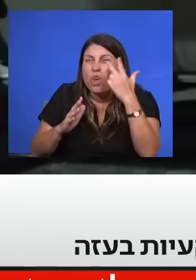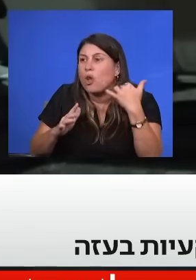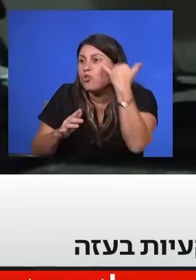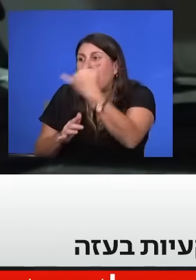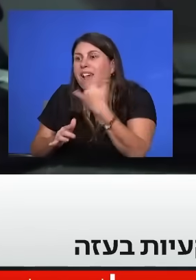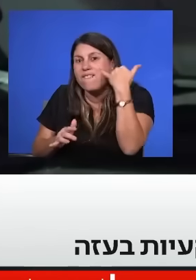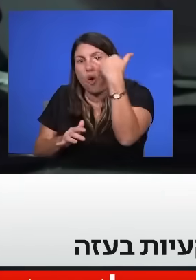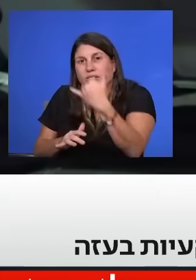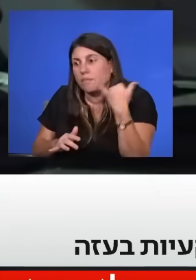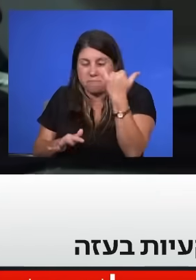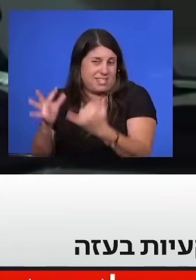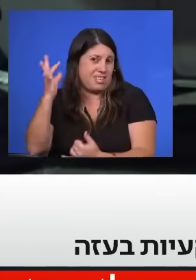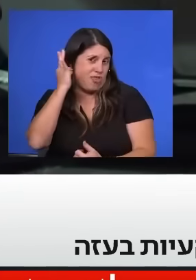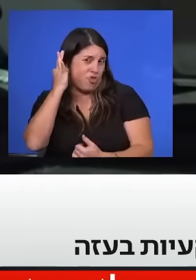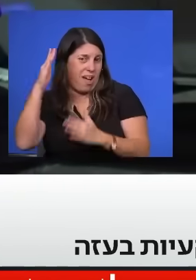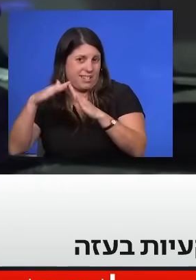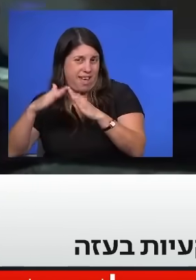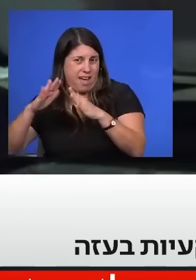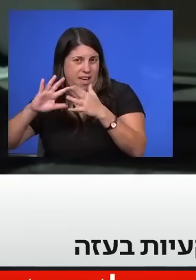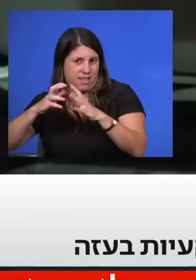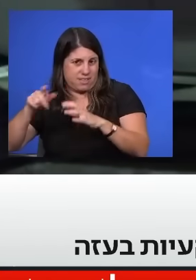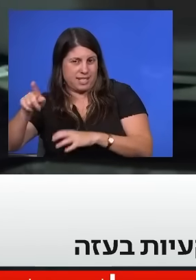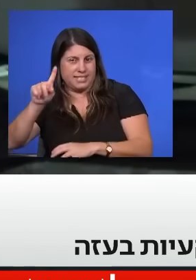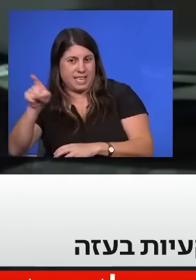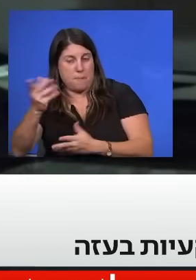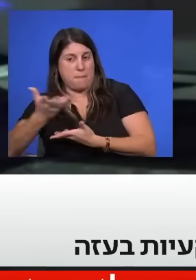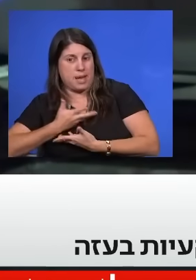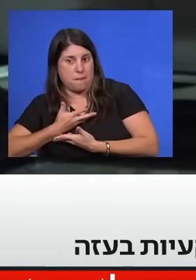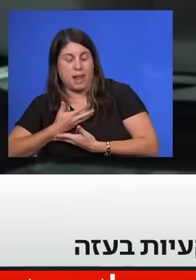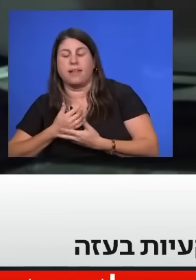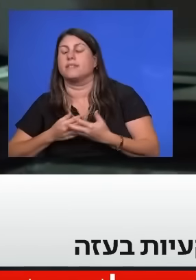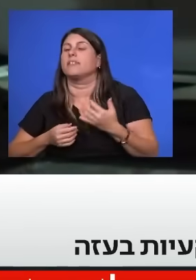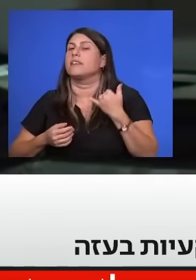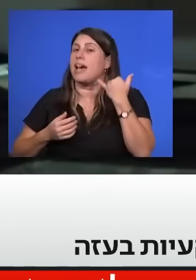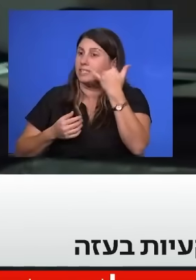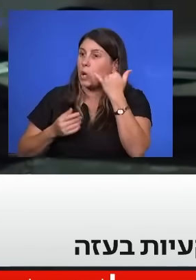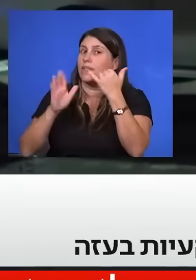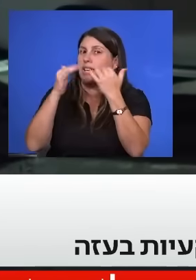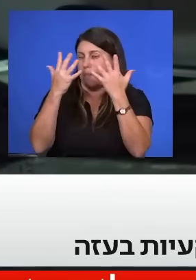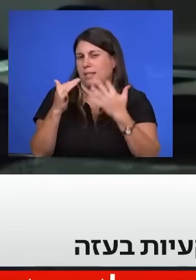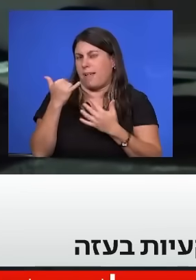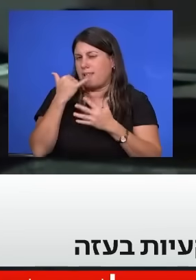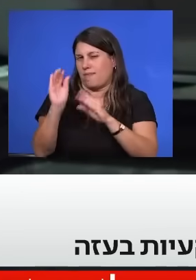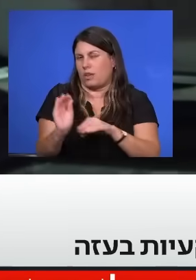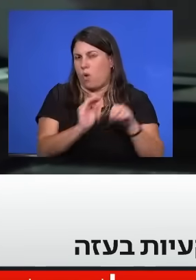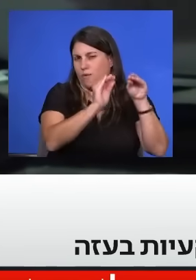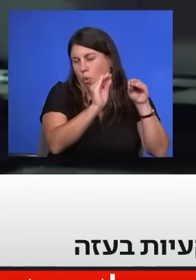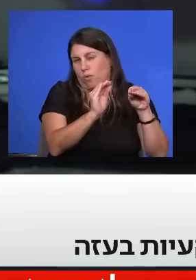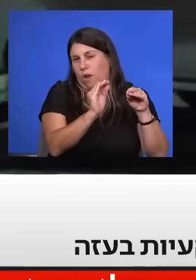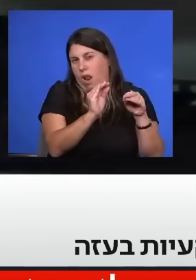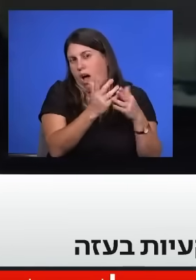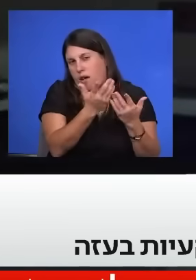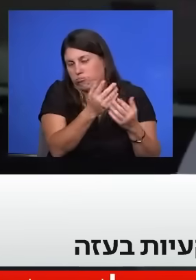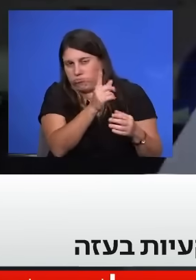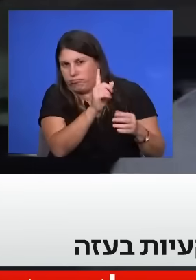שמקבלת תושבת היישוב. השיחות האלה וכאמור גם מספר הטלפון הועברו לגורמים הרלוונטיים. ואיתנו עכשיו